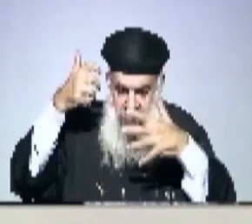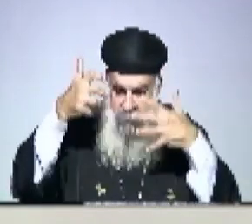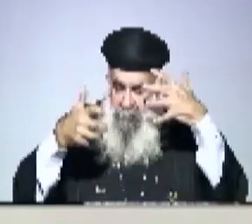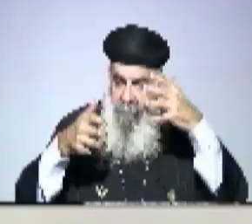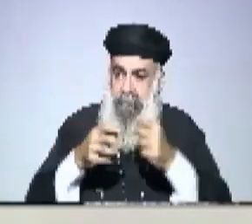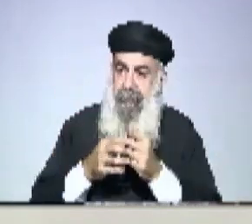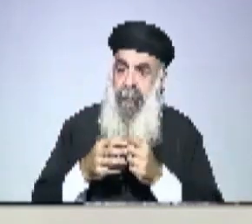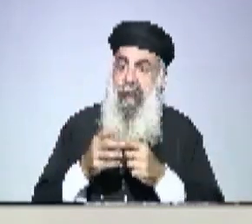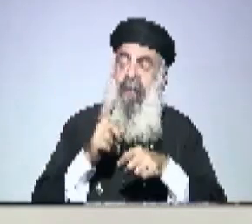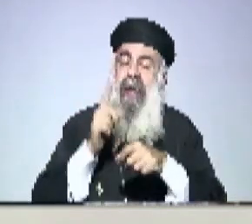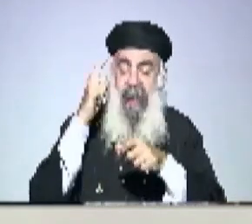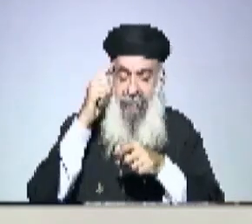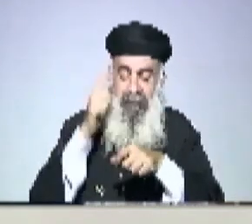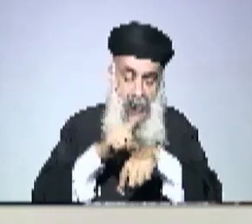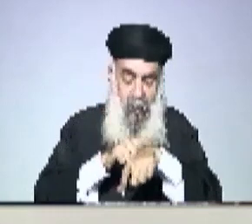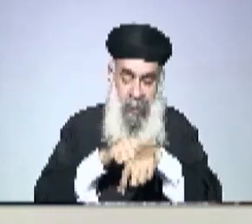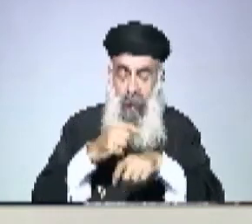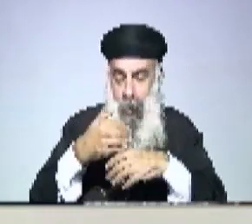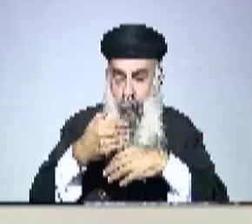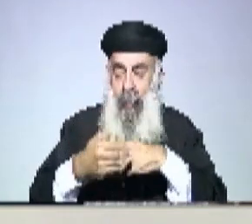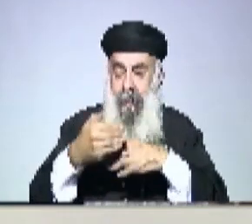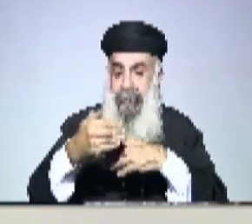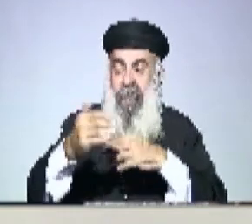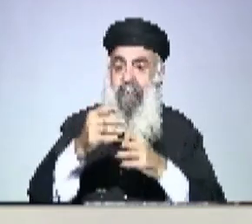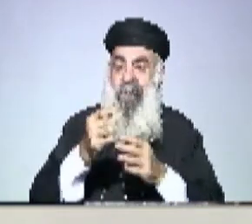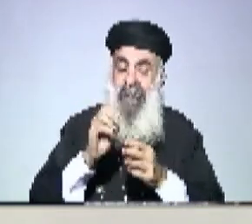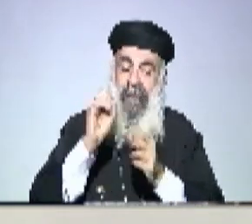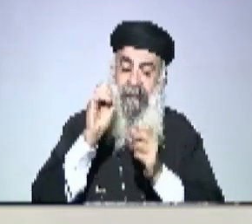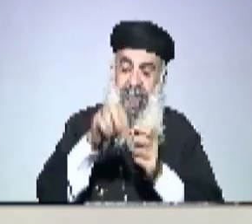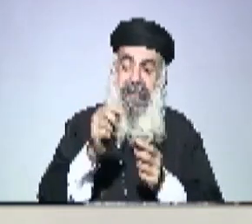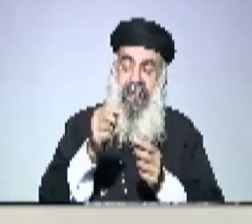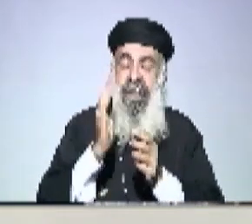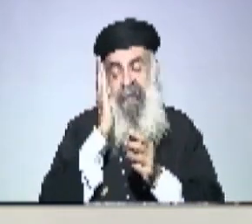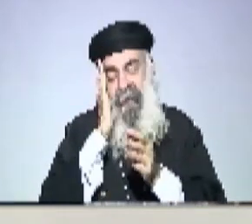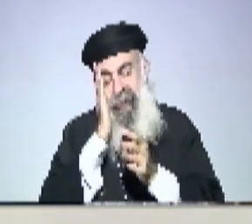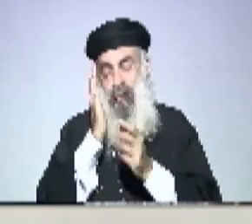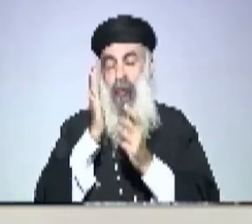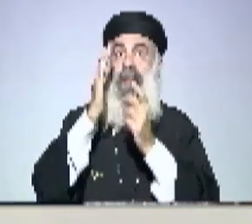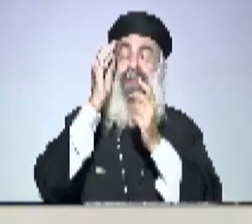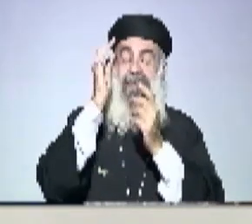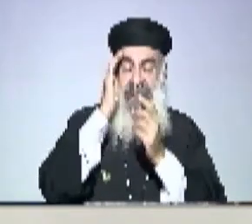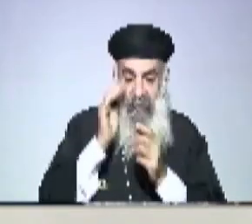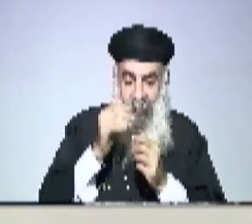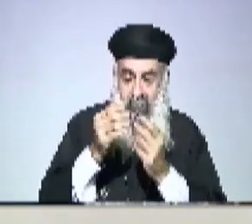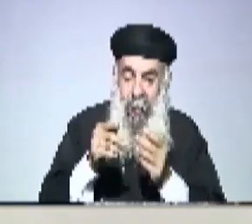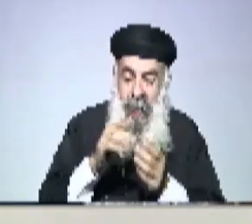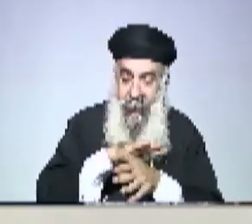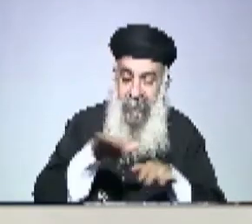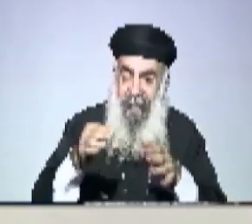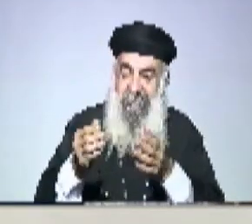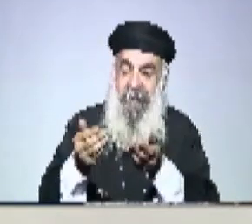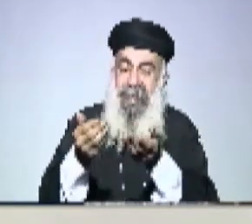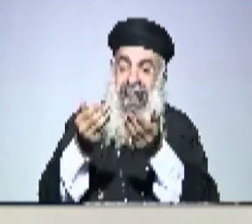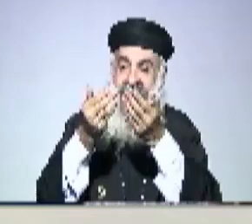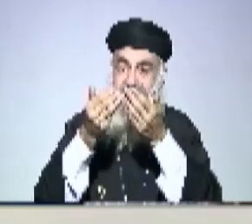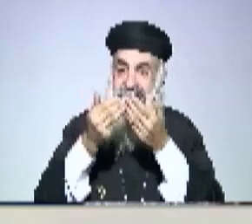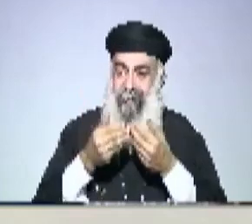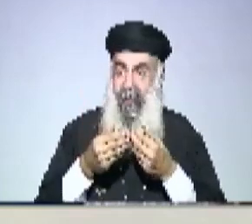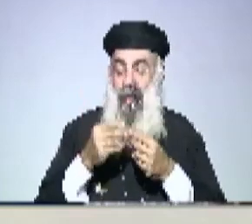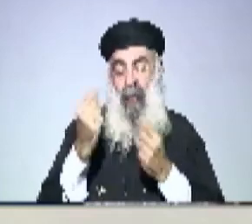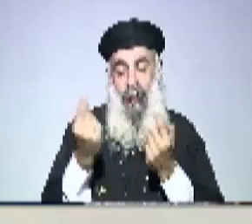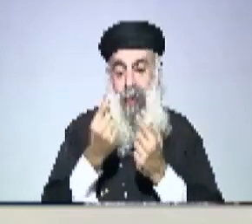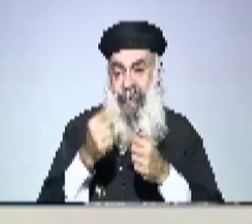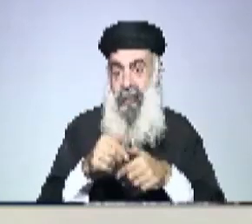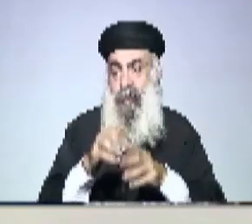الحاجه تاخد وقتها فبيع الارض وينام ويقوم والارض تعطي الثمار من ذاتها